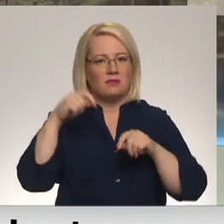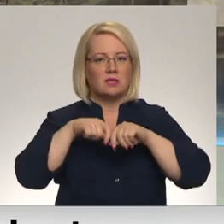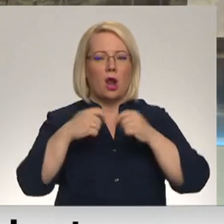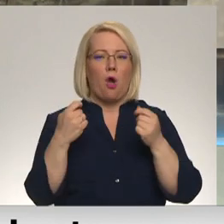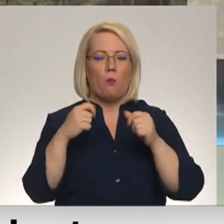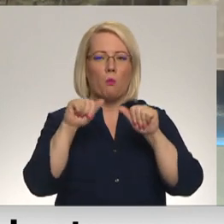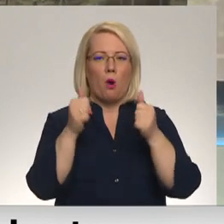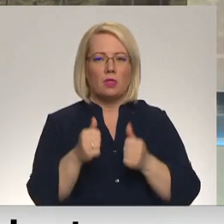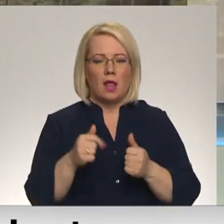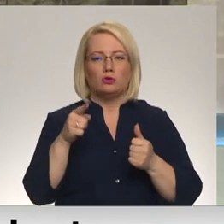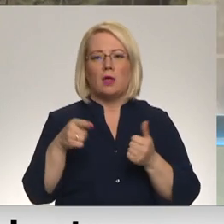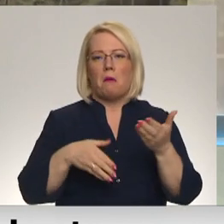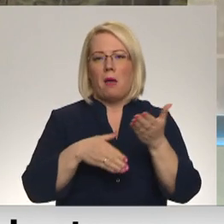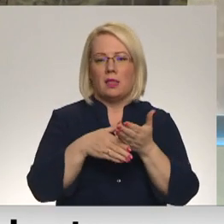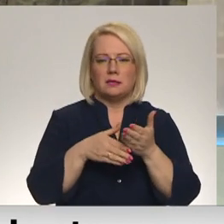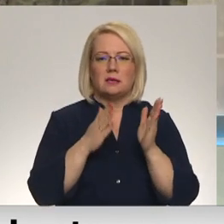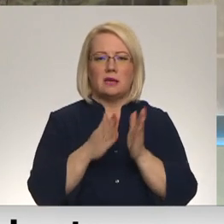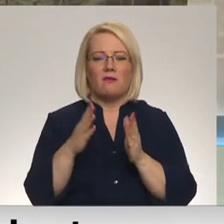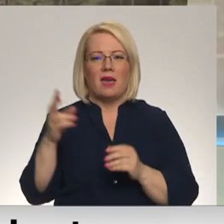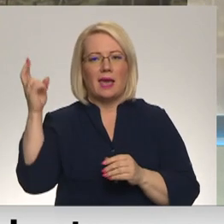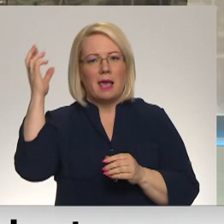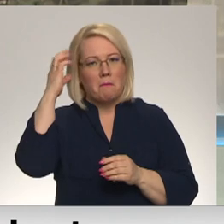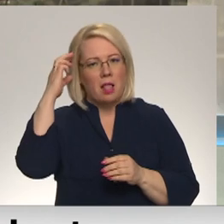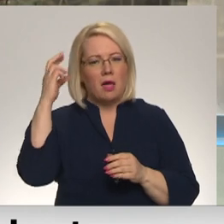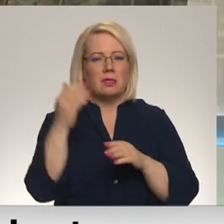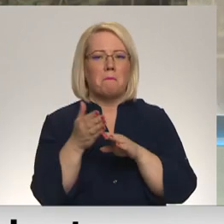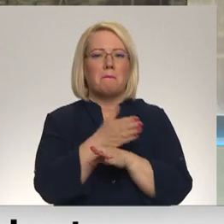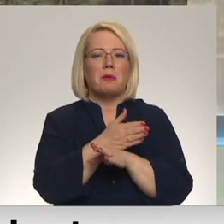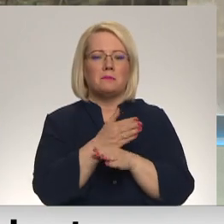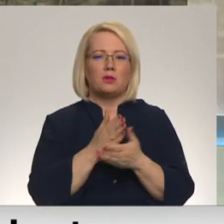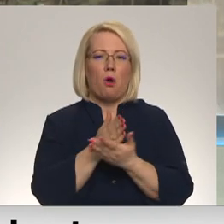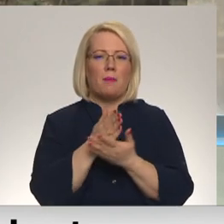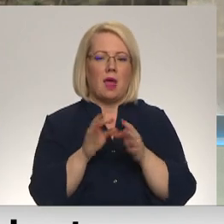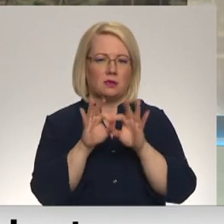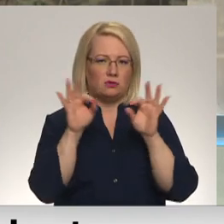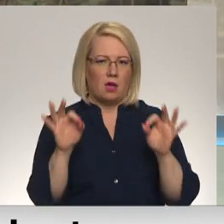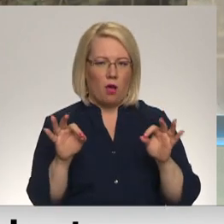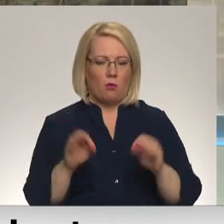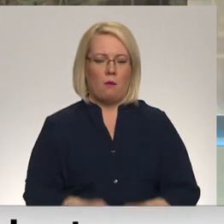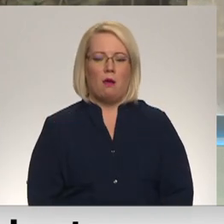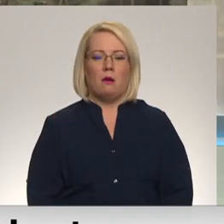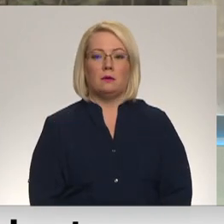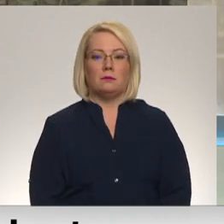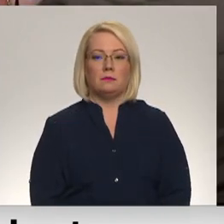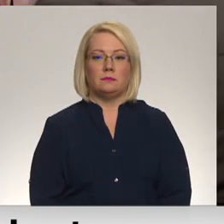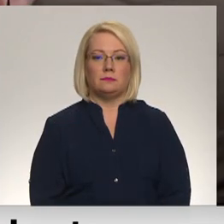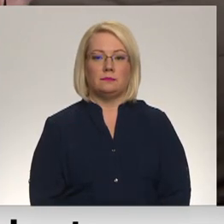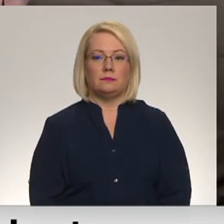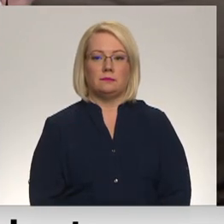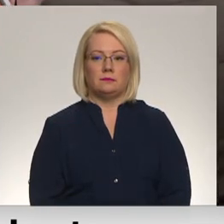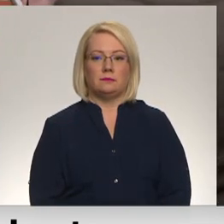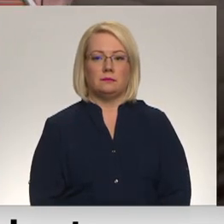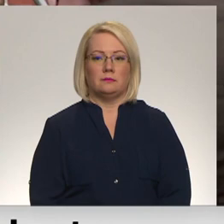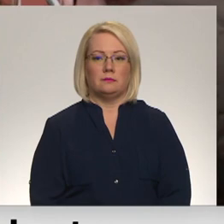modeļus, kas palīdzēs sagatavot implantus vēl pirms operācijas sākuma. Un turpina Dāvids Freidenfelds.